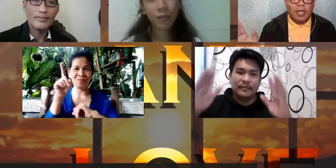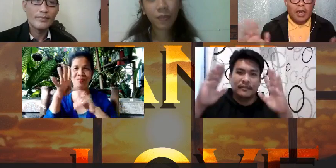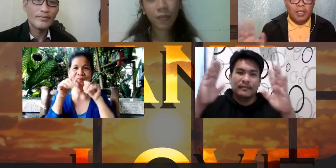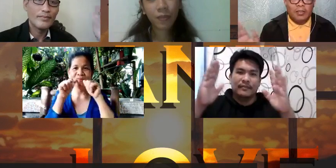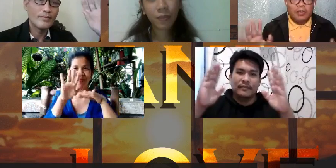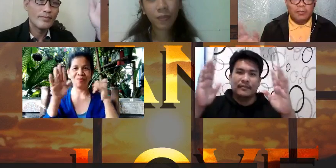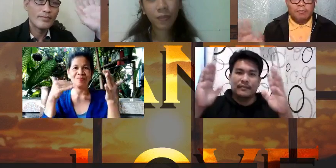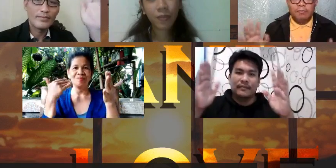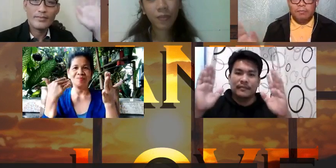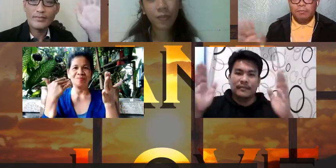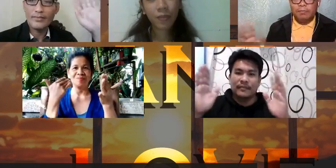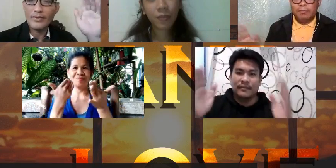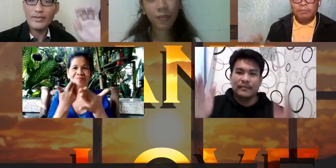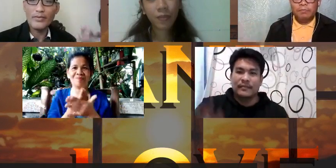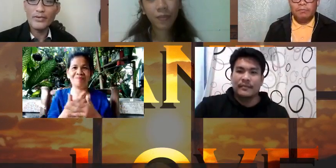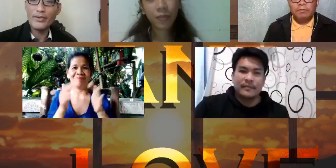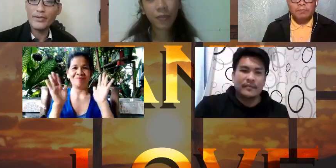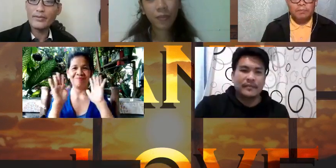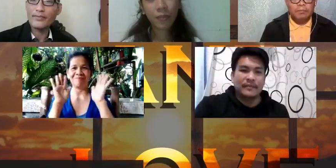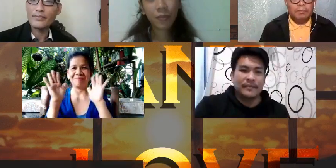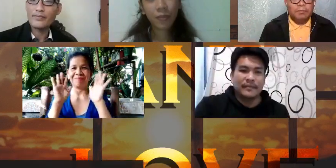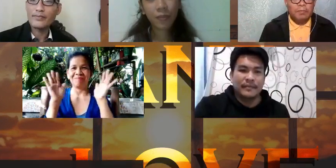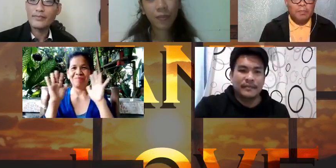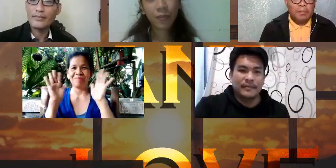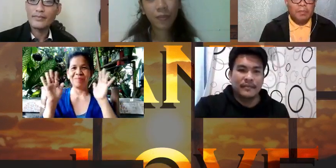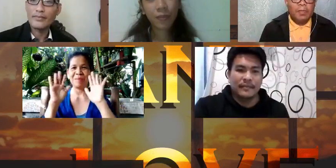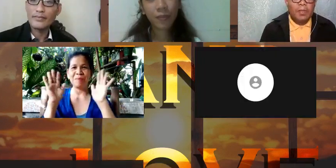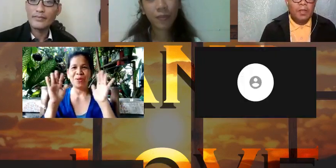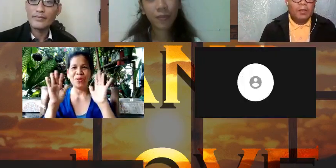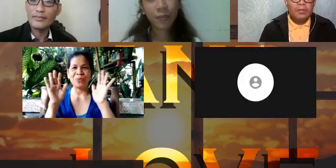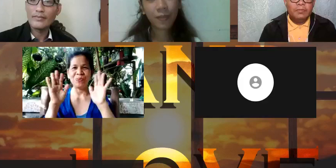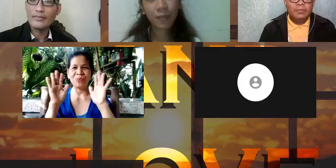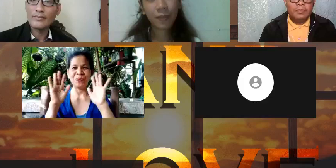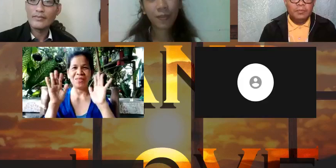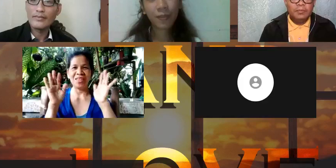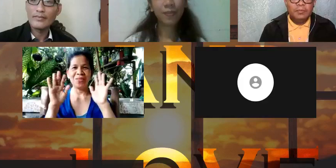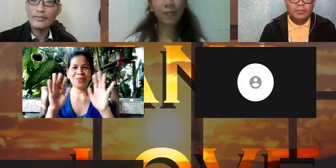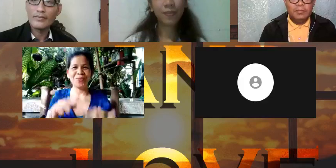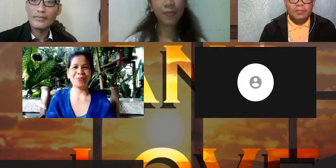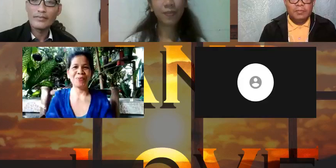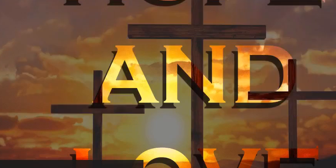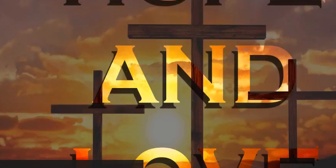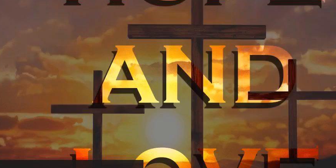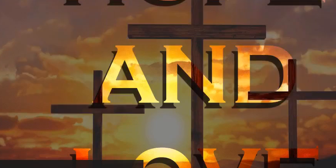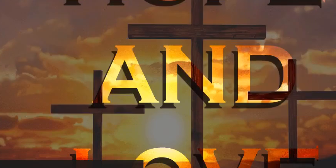sa ating lahat. Babay po. Babay po. Thank you.